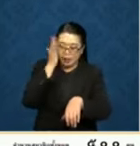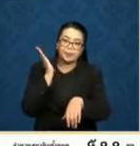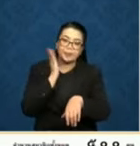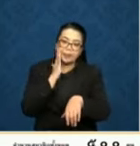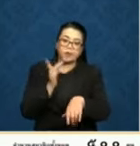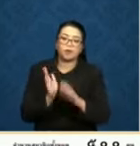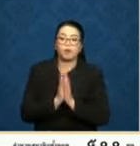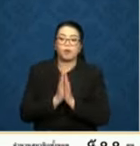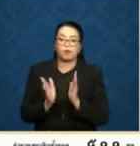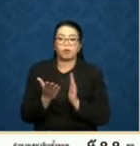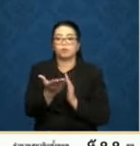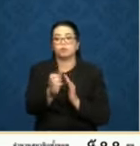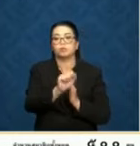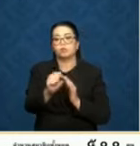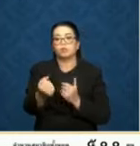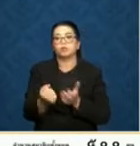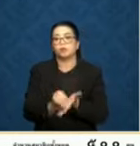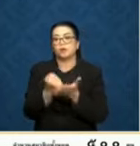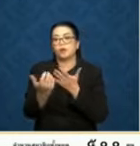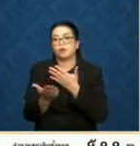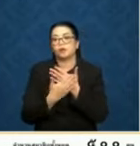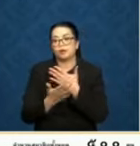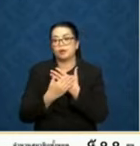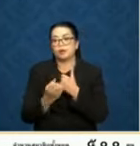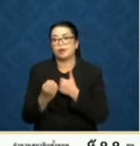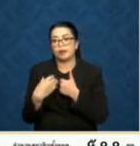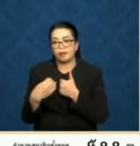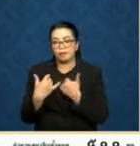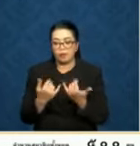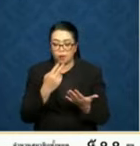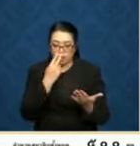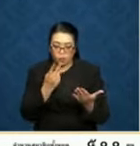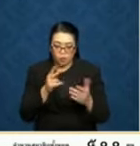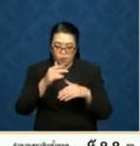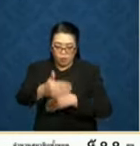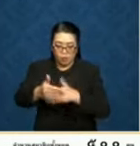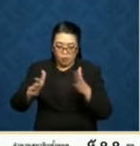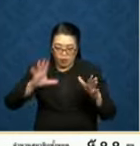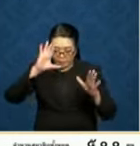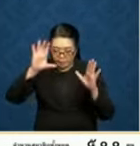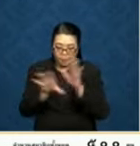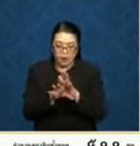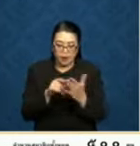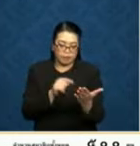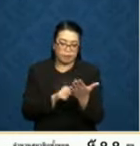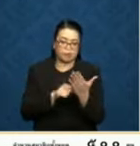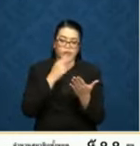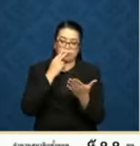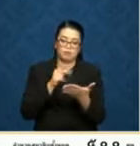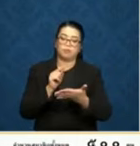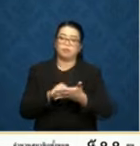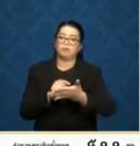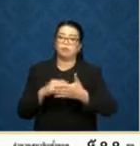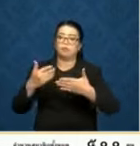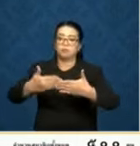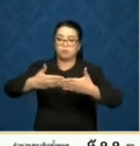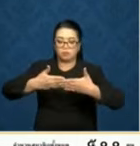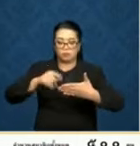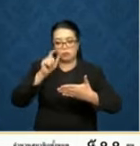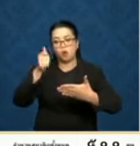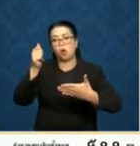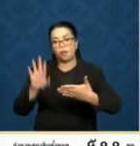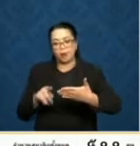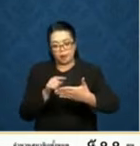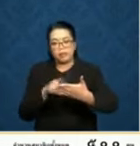ขอขบคณท่าน Hung Lilจริๆครัท่ประทานครัเพราะวาผมเองพอได้ดูตามรปภาพทท่านสอสอได้ให้ไว้นะครับที่ท่านได้นำเสนอนั้น